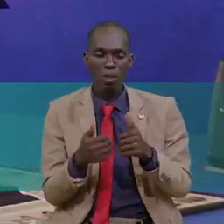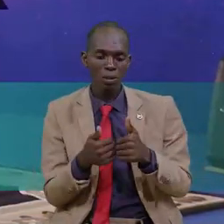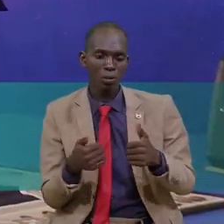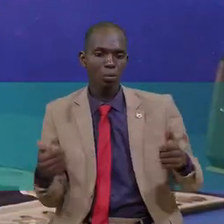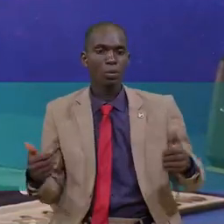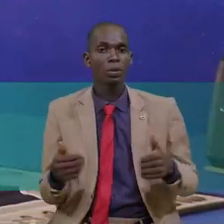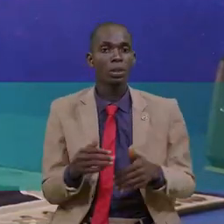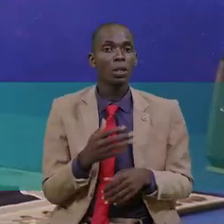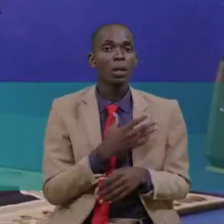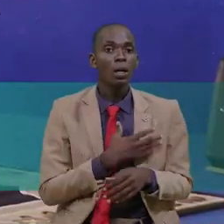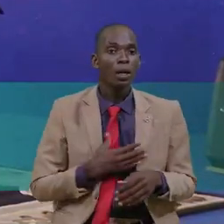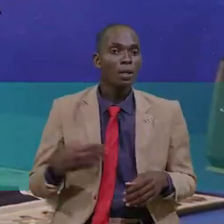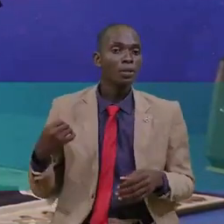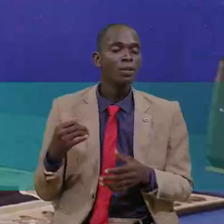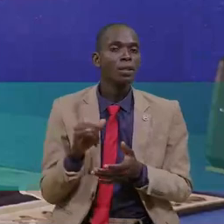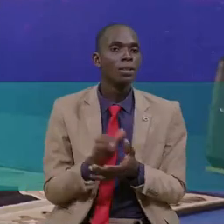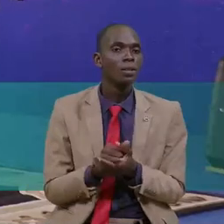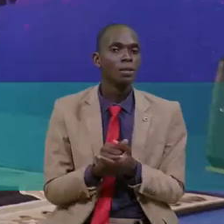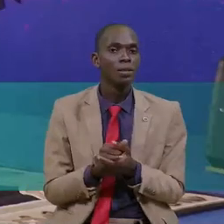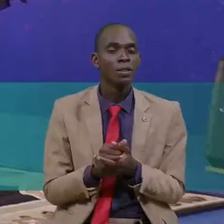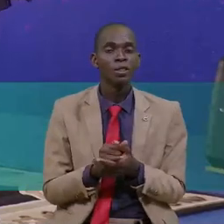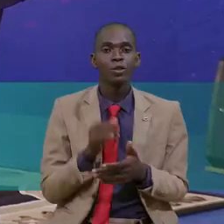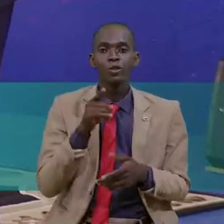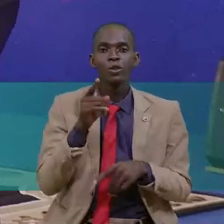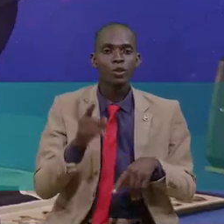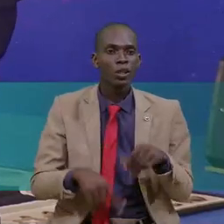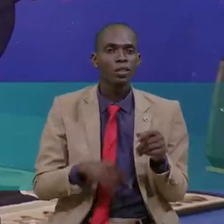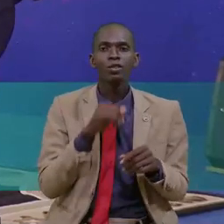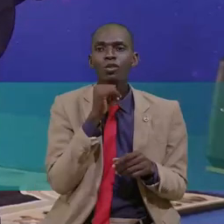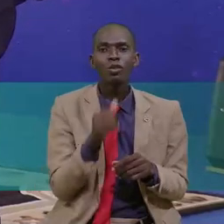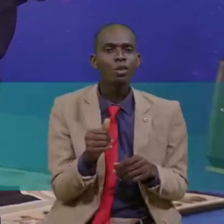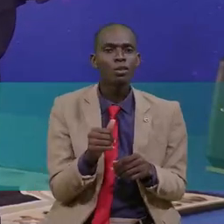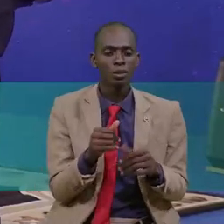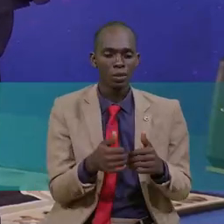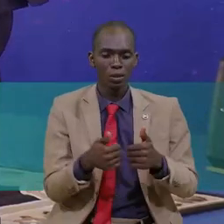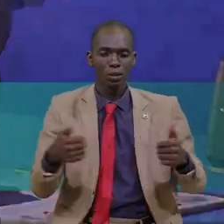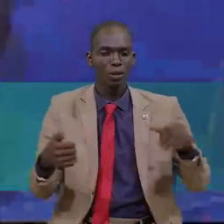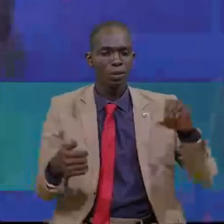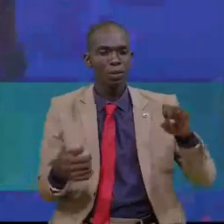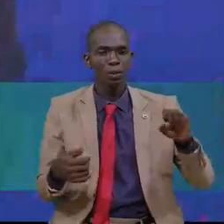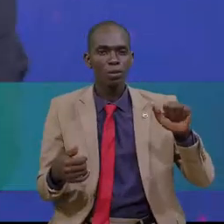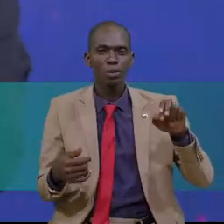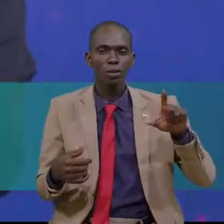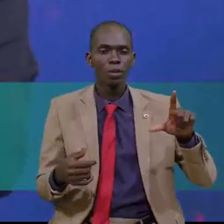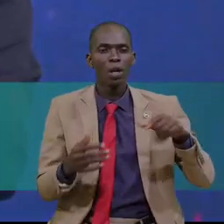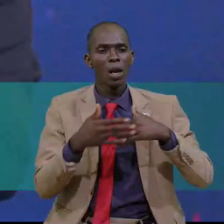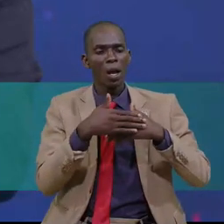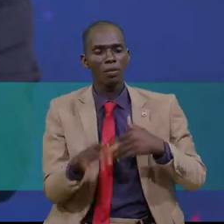les mets à part pour Dieu sanctifier. Tu ne peux pas mettre Saul de